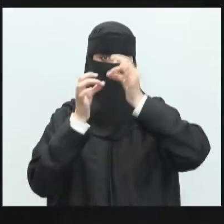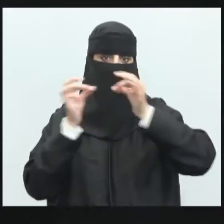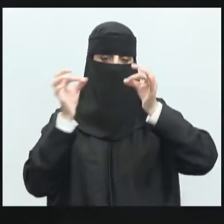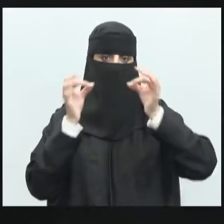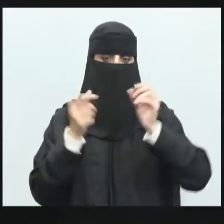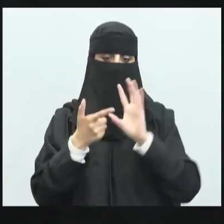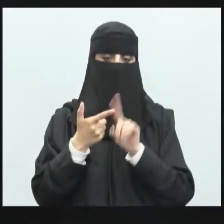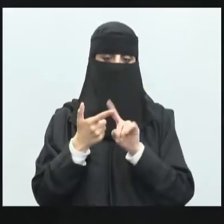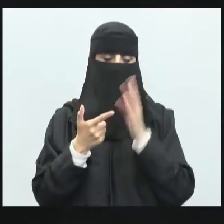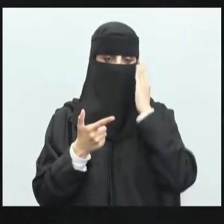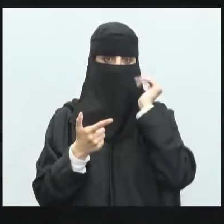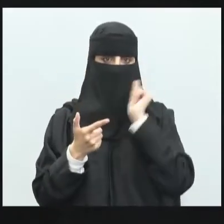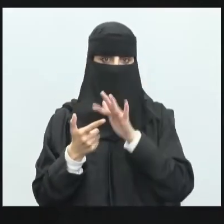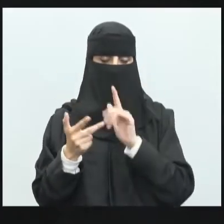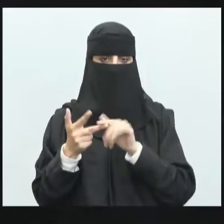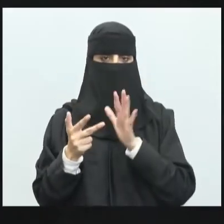الخيارات